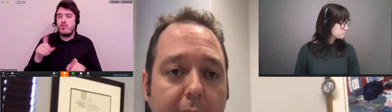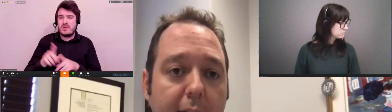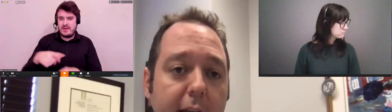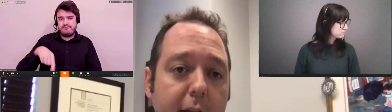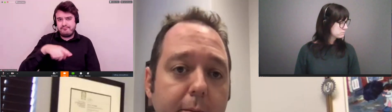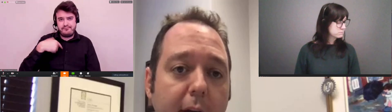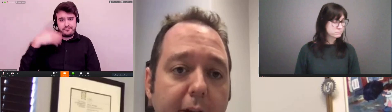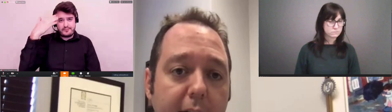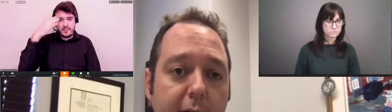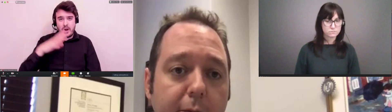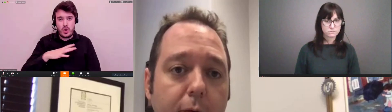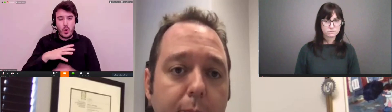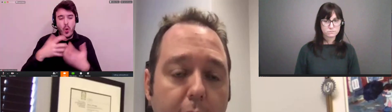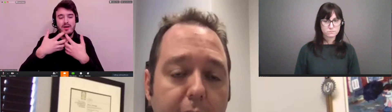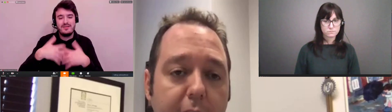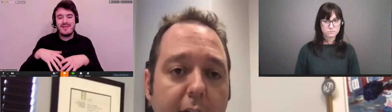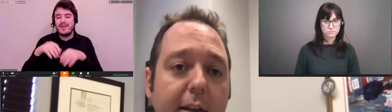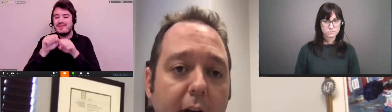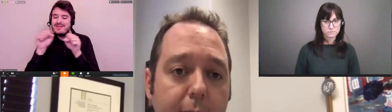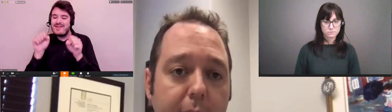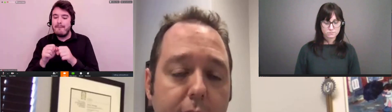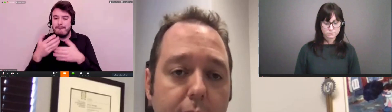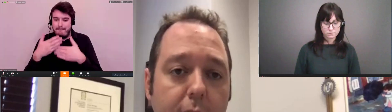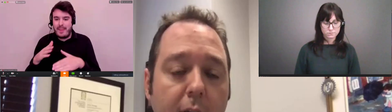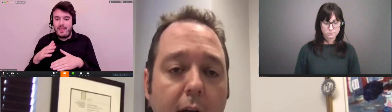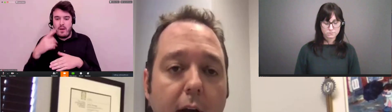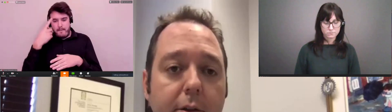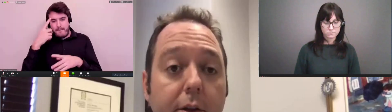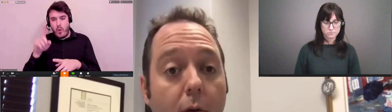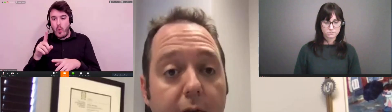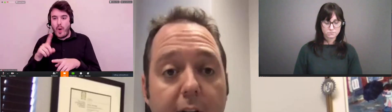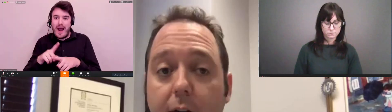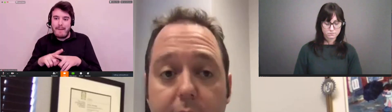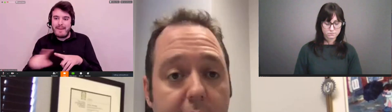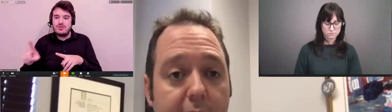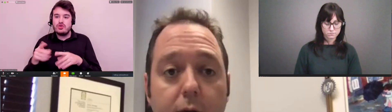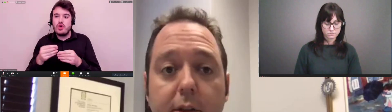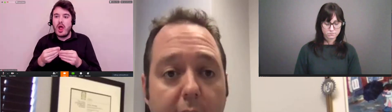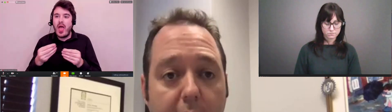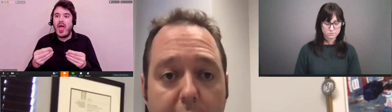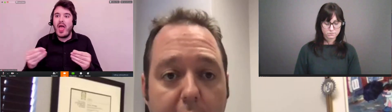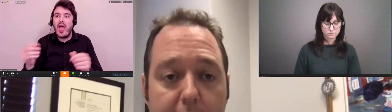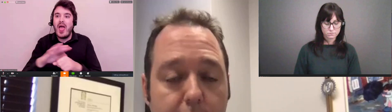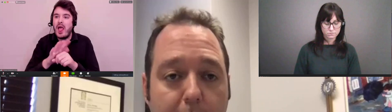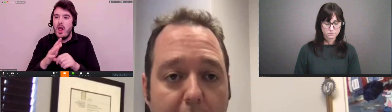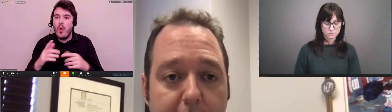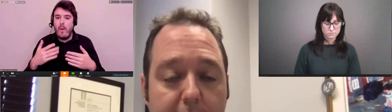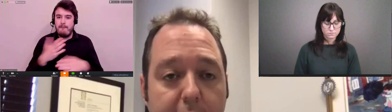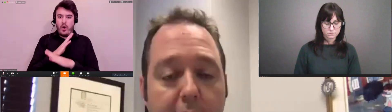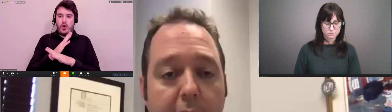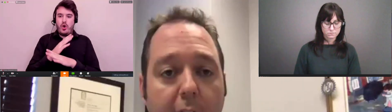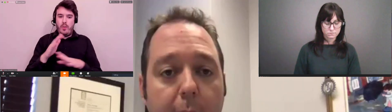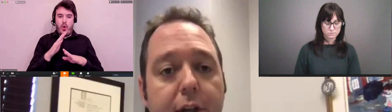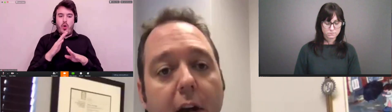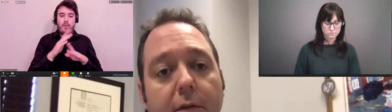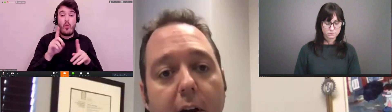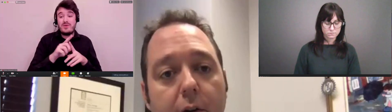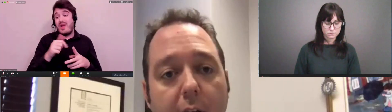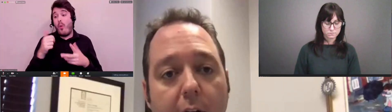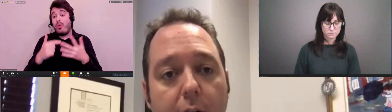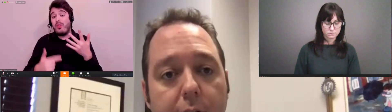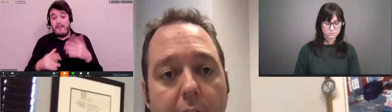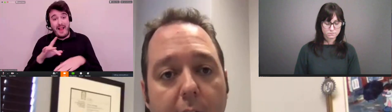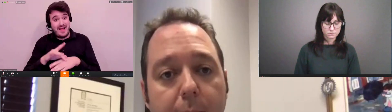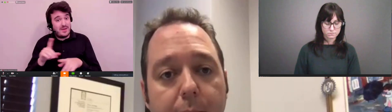des mécanismes effectifs pour prévenir la transmission du COVID et aussi des autres maladies. Chaque fois qu'on